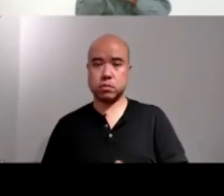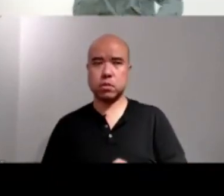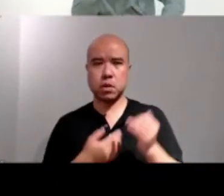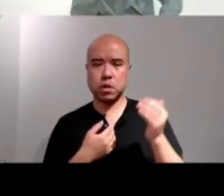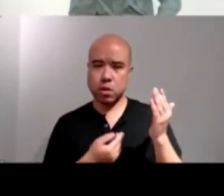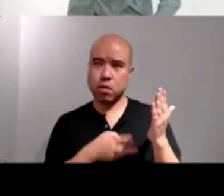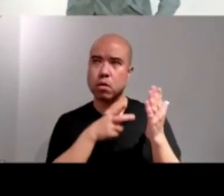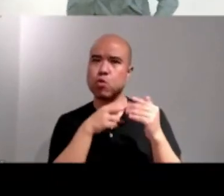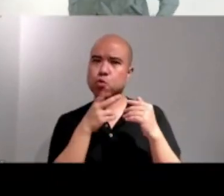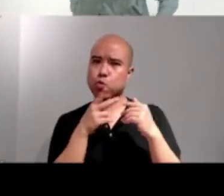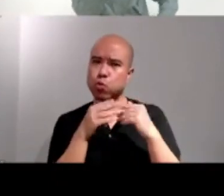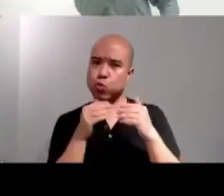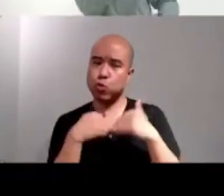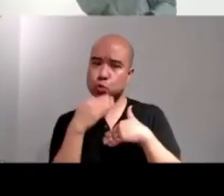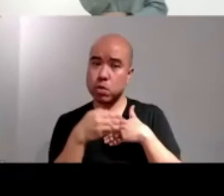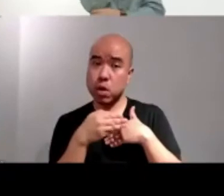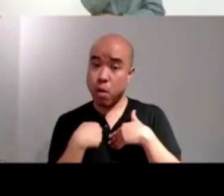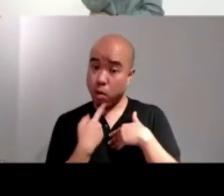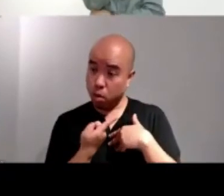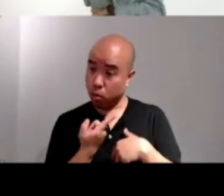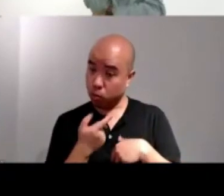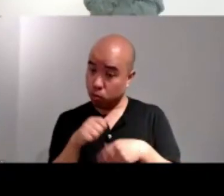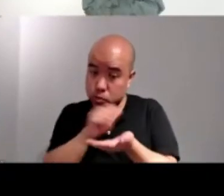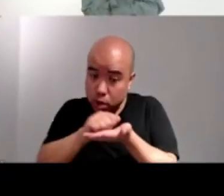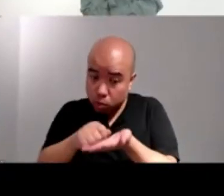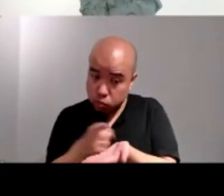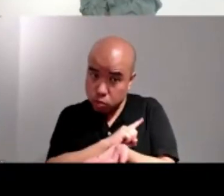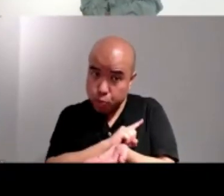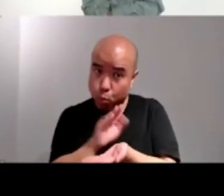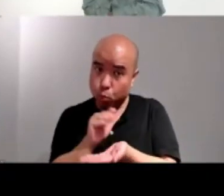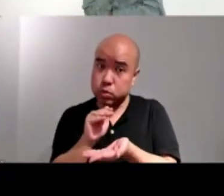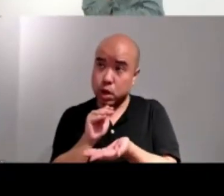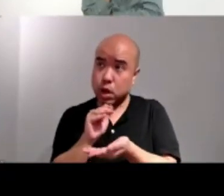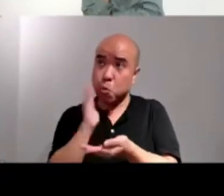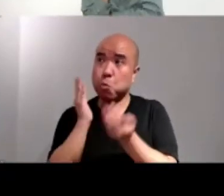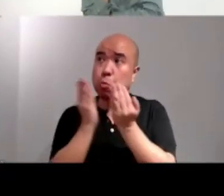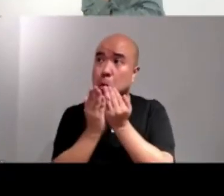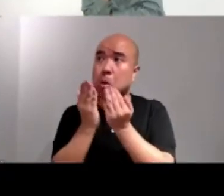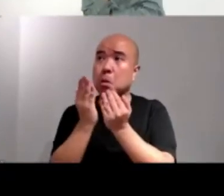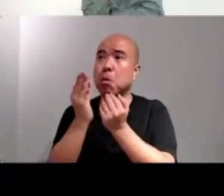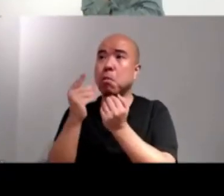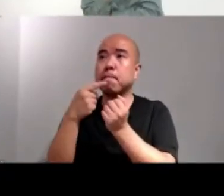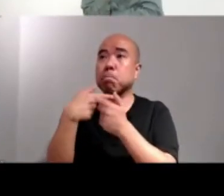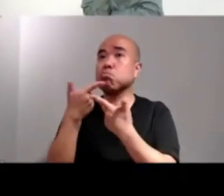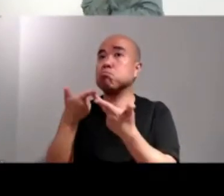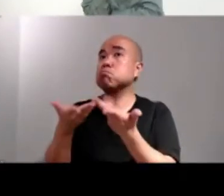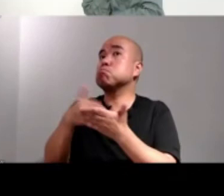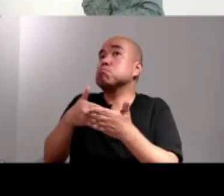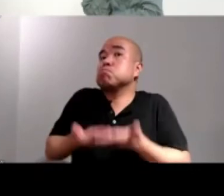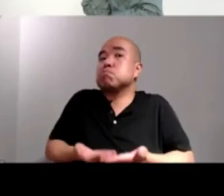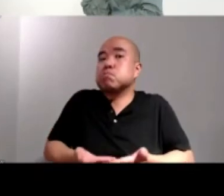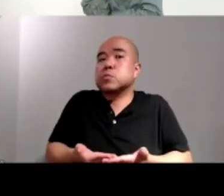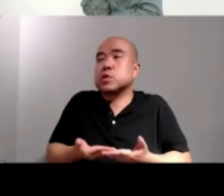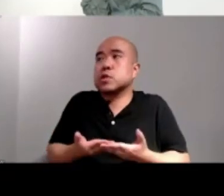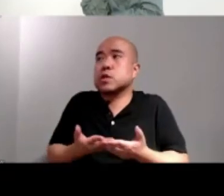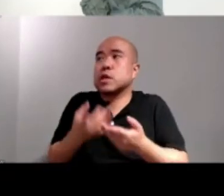就發覺、啊、原來自己可以寫俾自己嗰啲嘢。咁由 Facebook 嗰個 post 開始咧，就一直到而家啦。咁其實我每晚十一點咧就